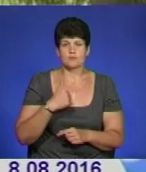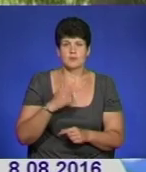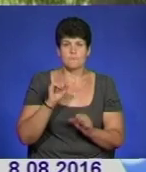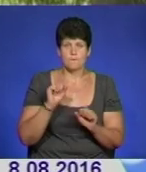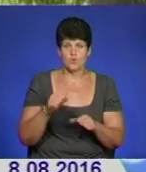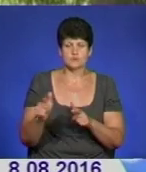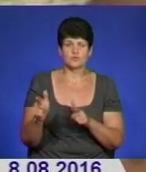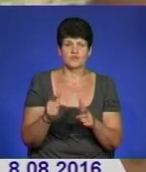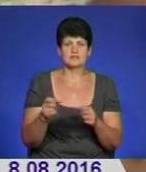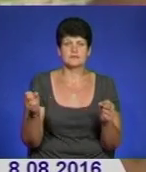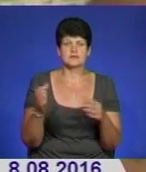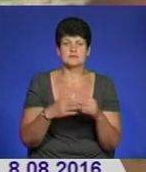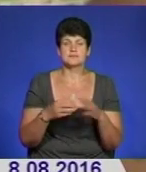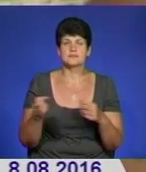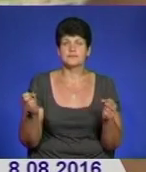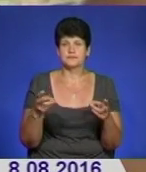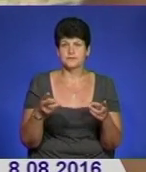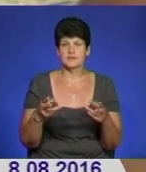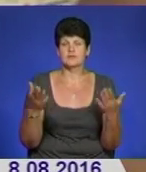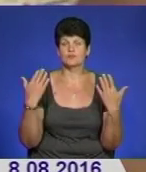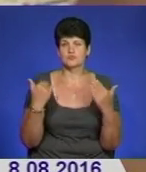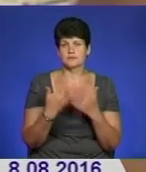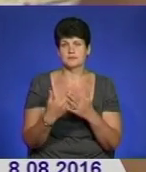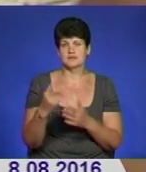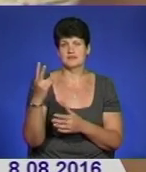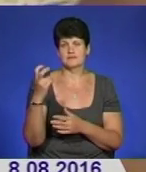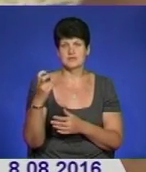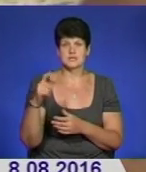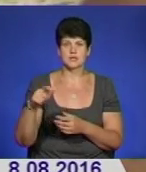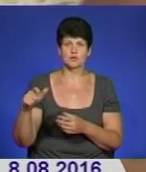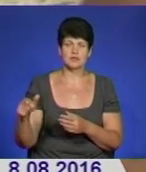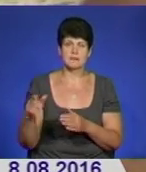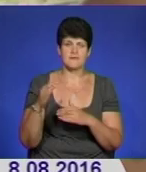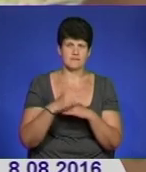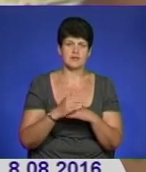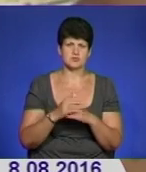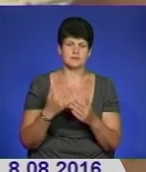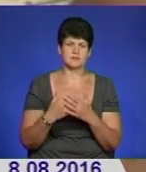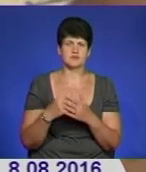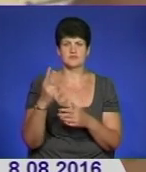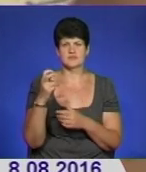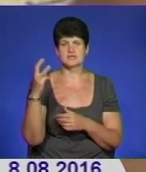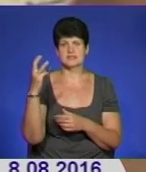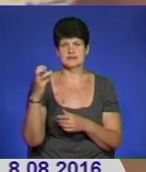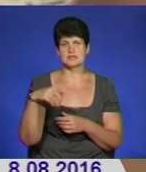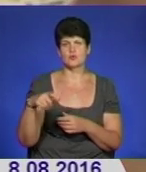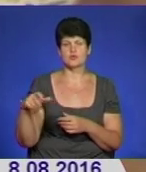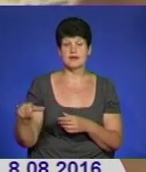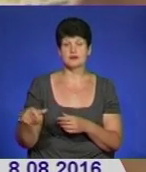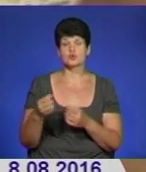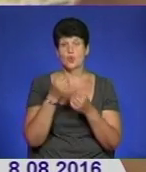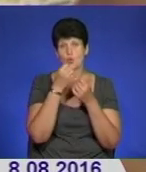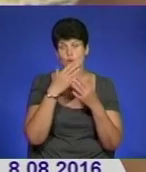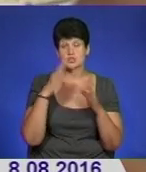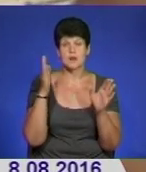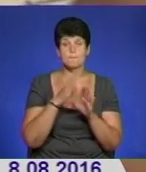підготувати фахівців. Почиває близько 200 людей, під вечір назбирується, 200-300 людей. А якщо хороша